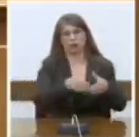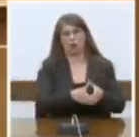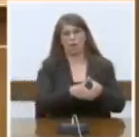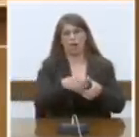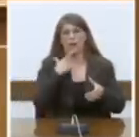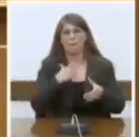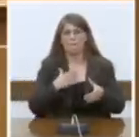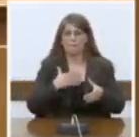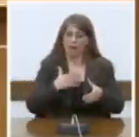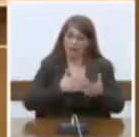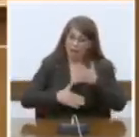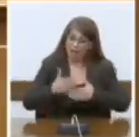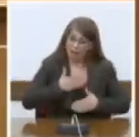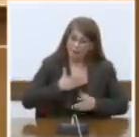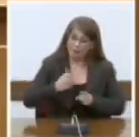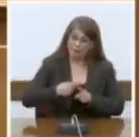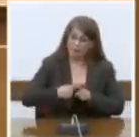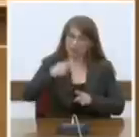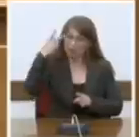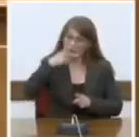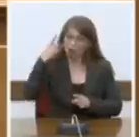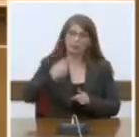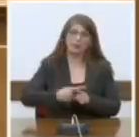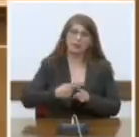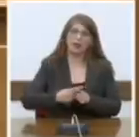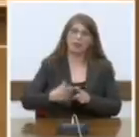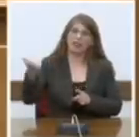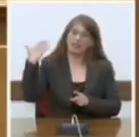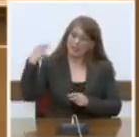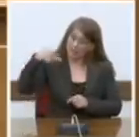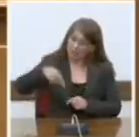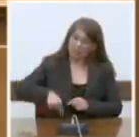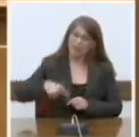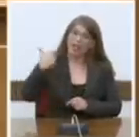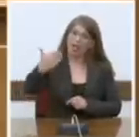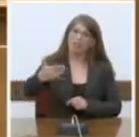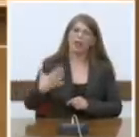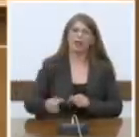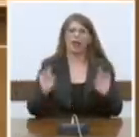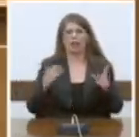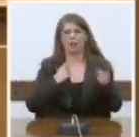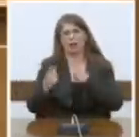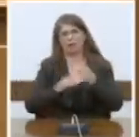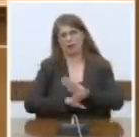πατριωτικό καθήκον και τα δικαιώματα της χώρας ήταν, είναι και θα είναι αδιαπραγμάτευτα.